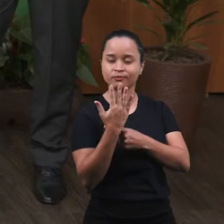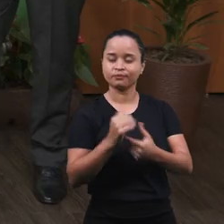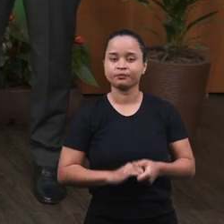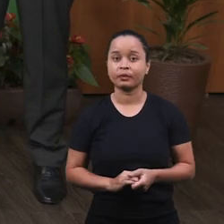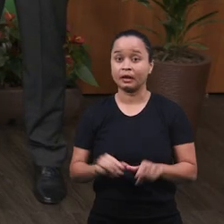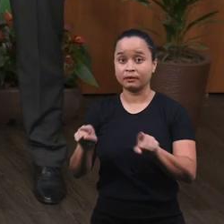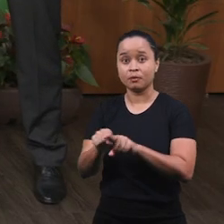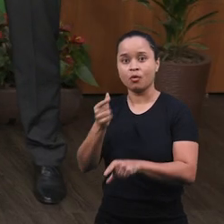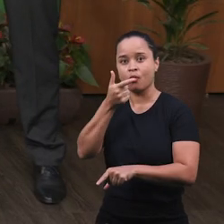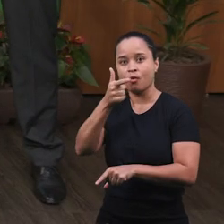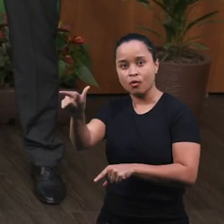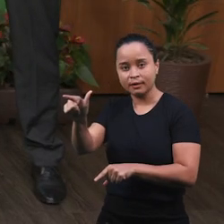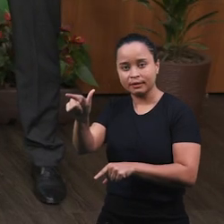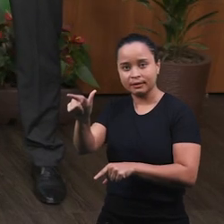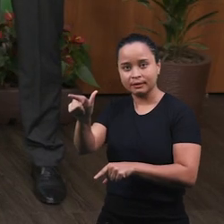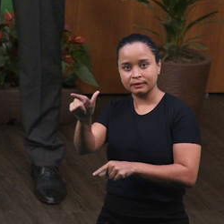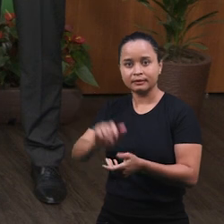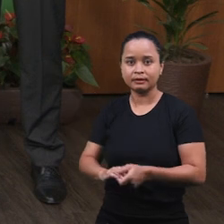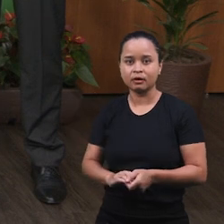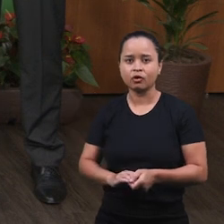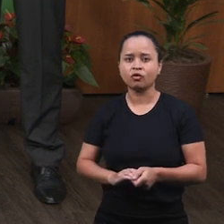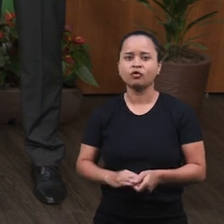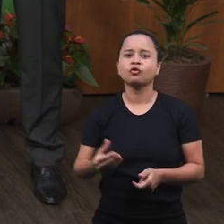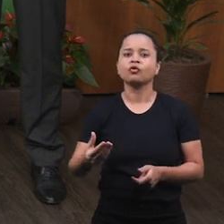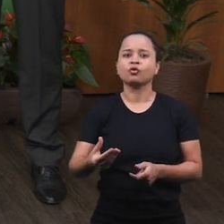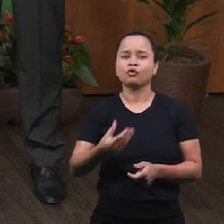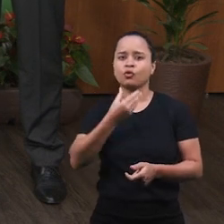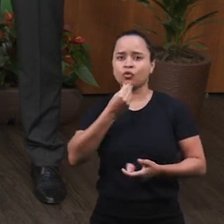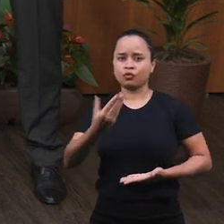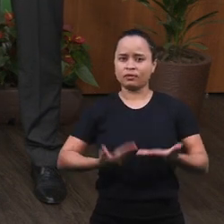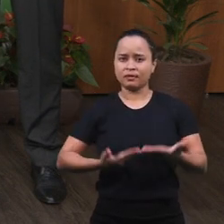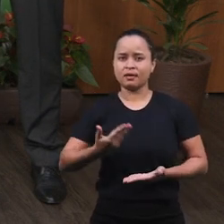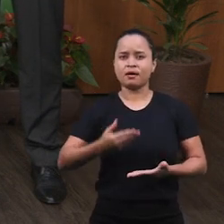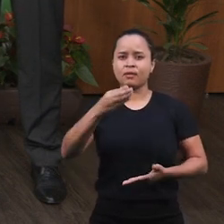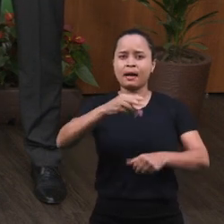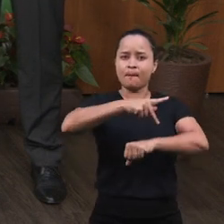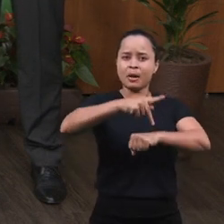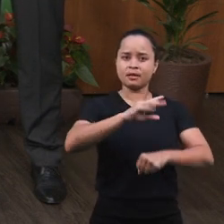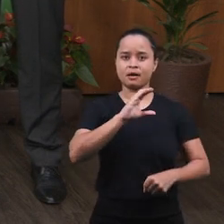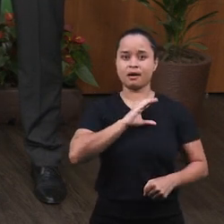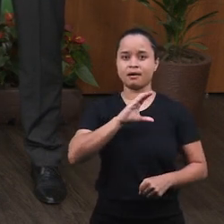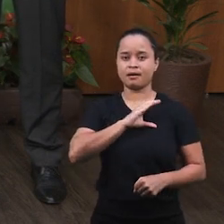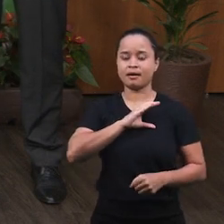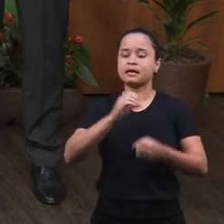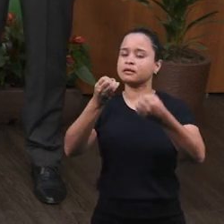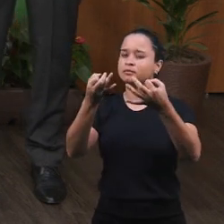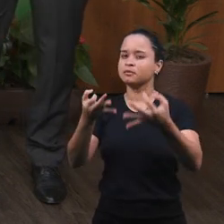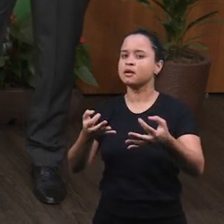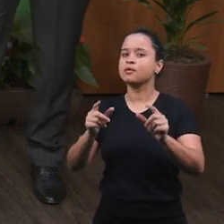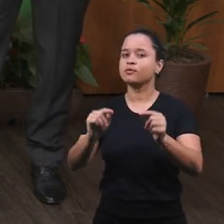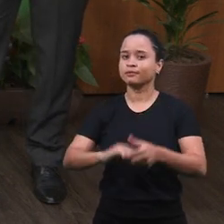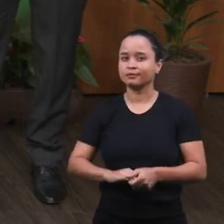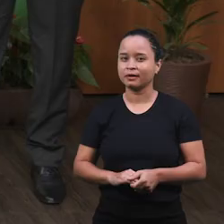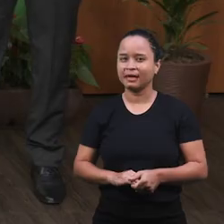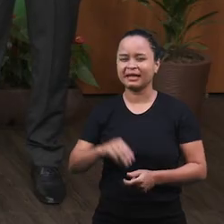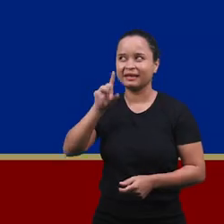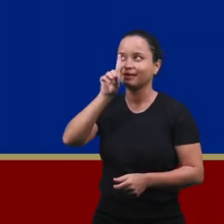et ceux qui demandent de l'aide. Et un autre message de notre frère du Canada qui nous a